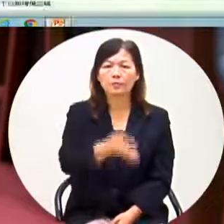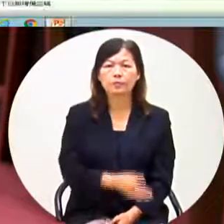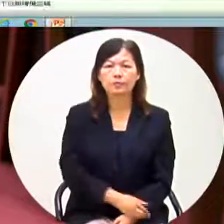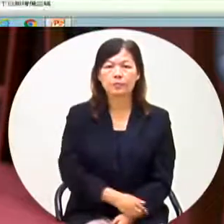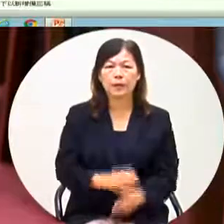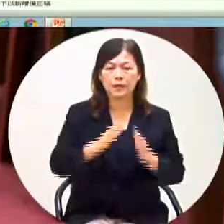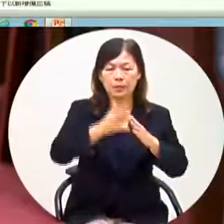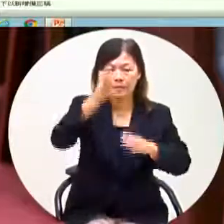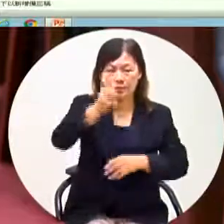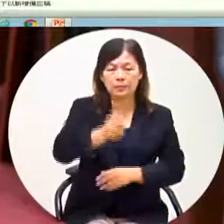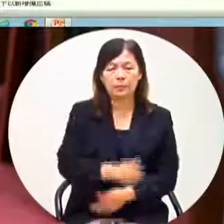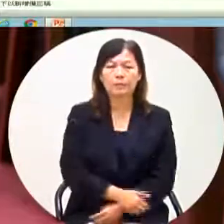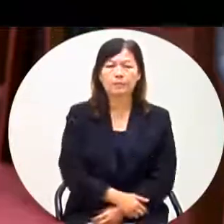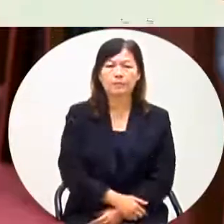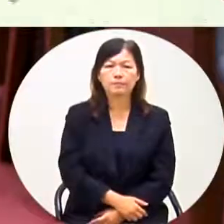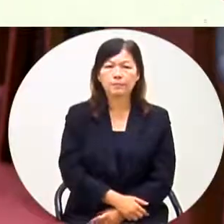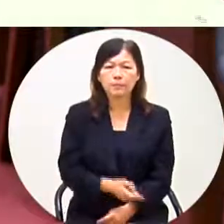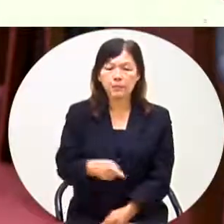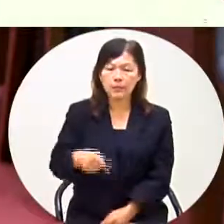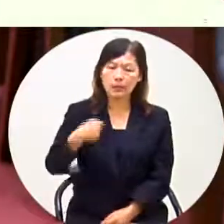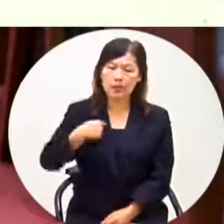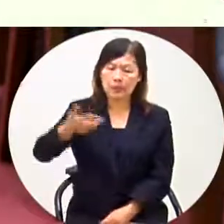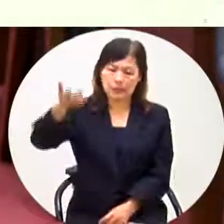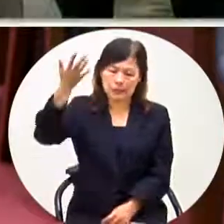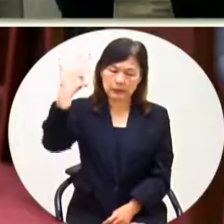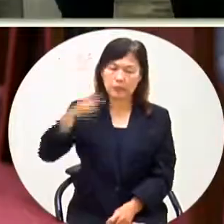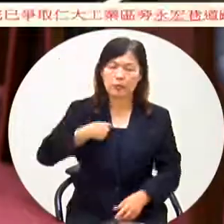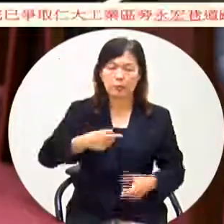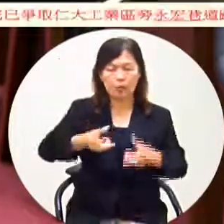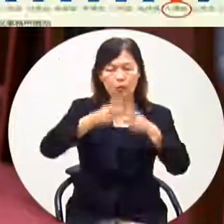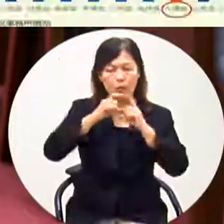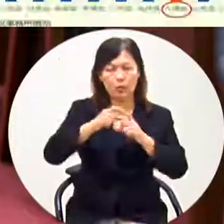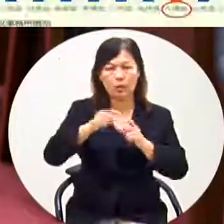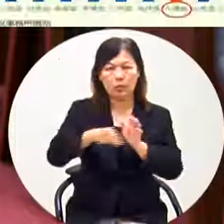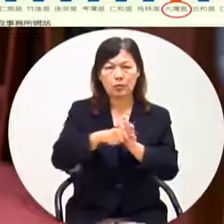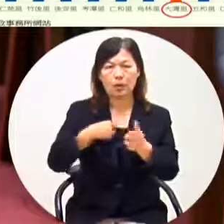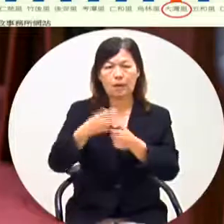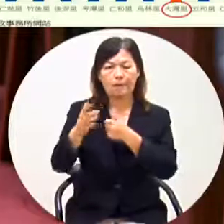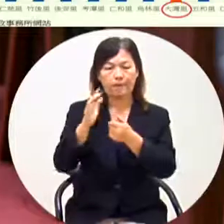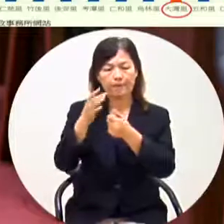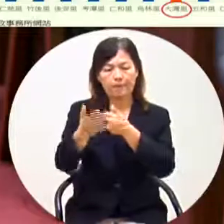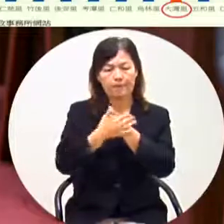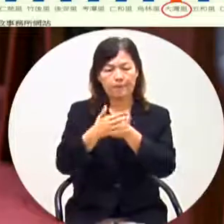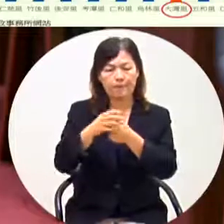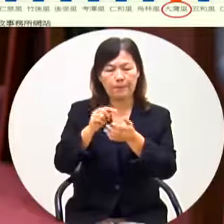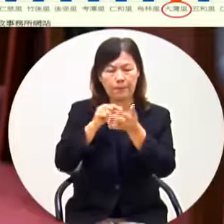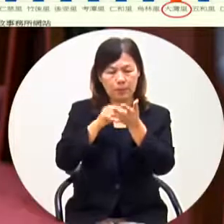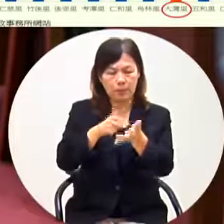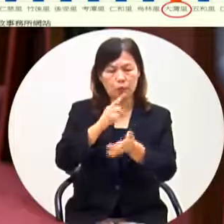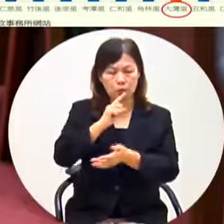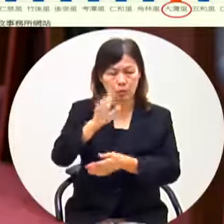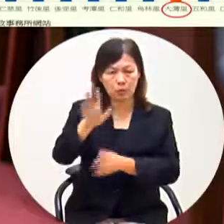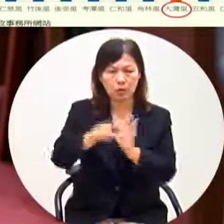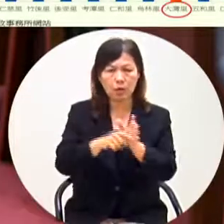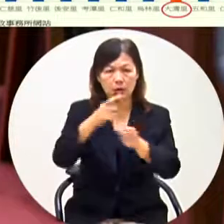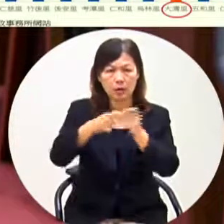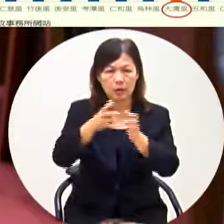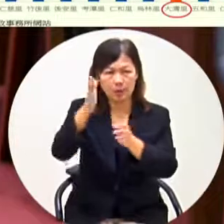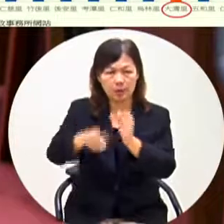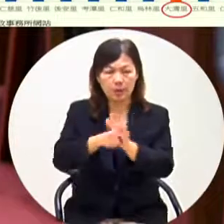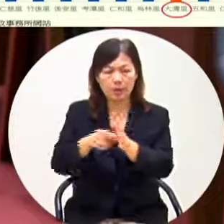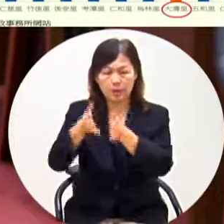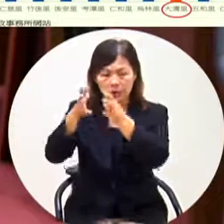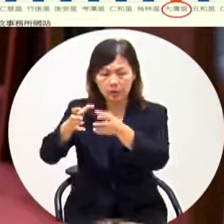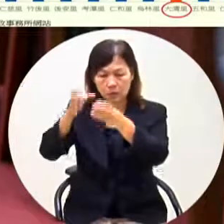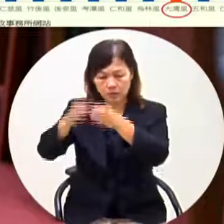吹席啊，你回复本席来帮忙争取啊，一年半前争取八卦里的这个设施，这个活动中心啊，你